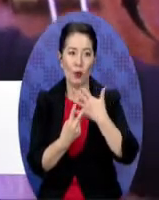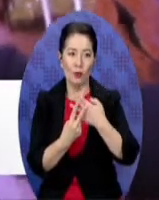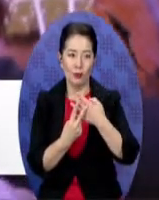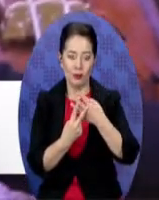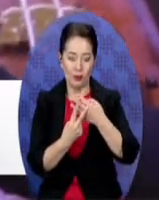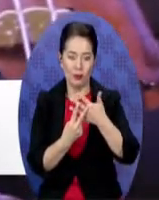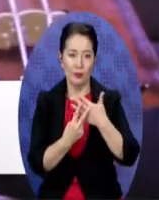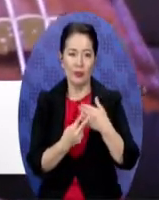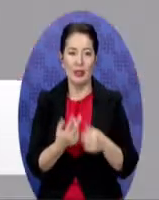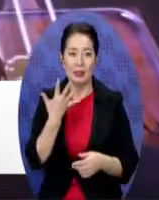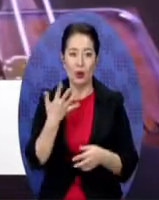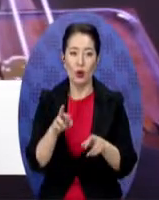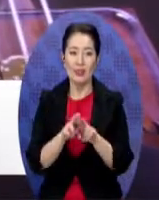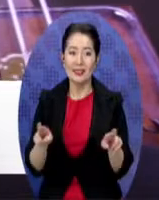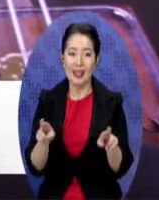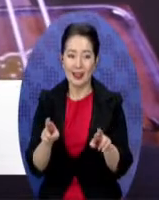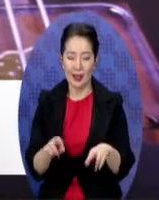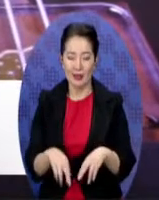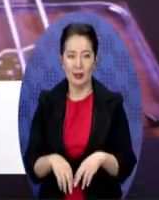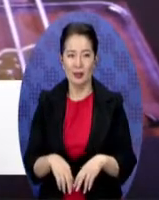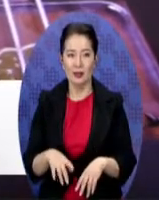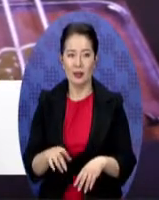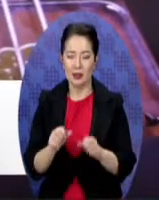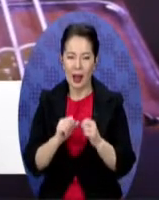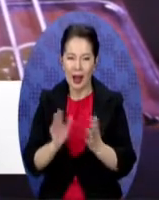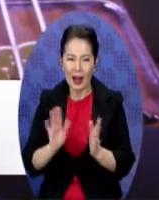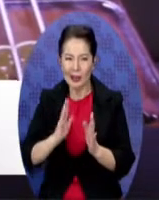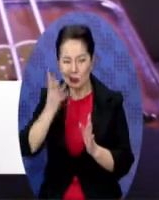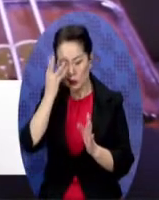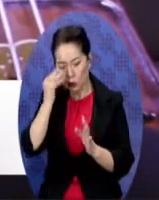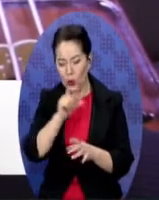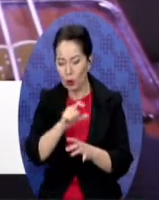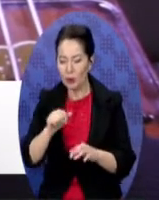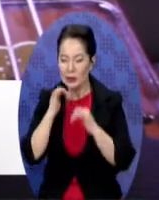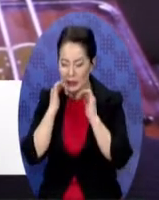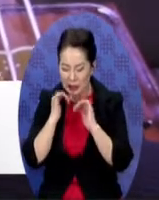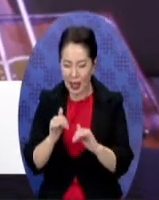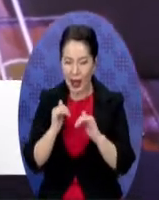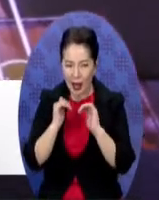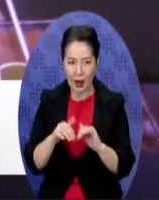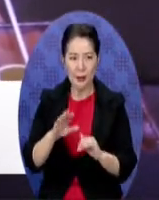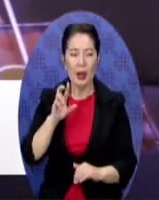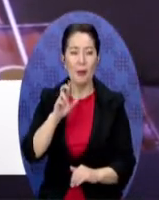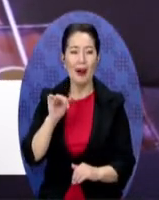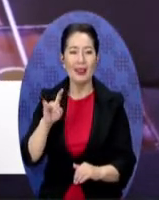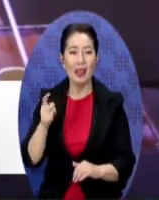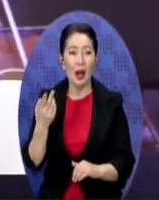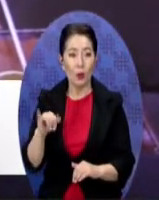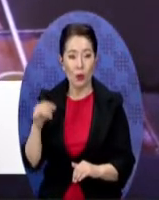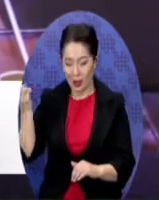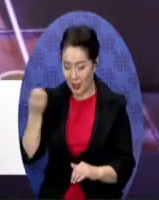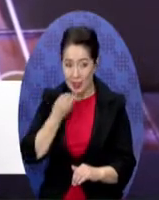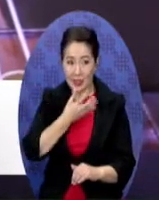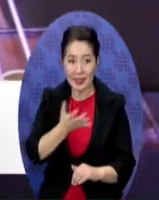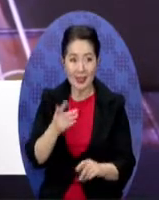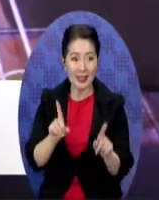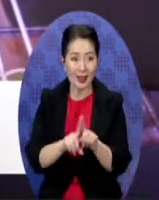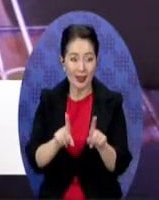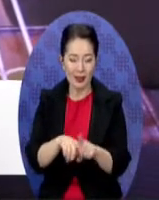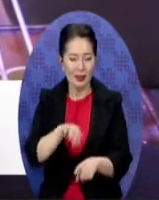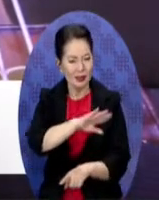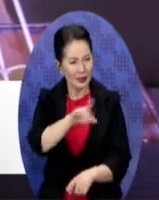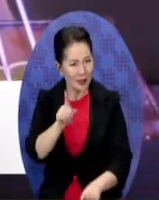Ийм л хоёр ялгаа байгаа. Тэгээ нүг үстэ галтчихгүй юмсан гэдэг үүднээс тэр үний тэр нэг бадраага хэлсэн гэдэг шиг зааны хөрмөд тэгээд та